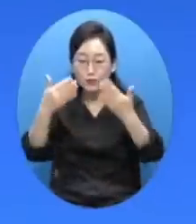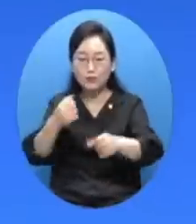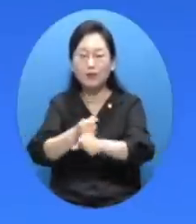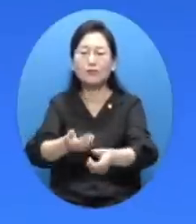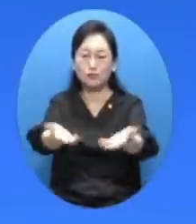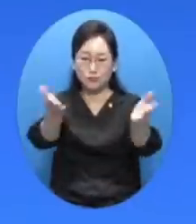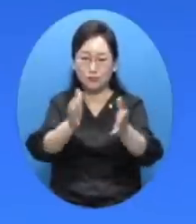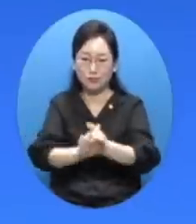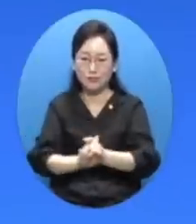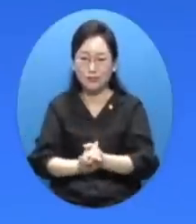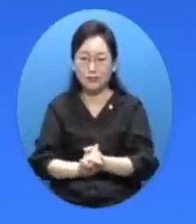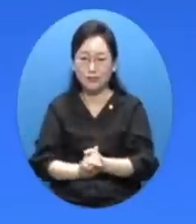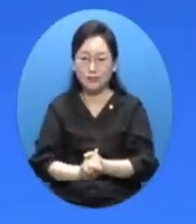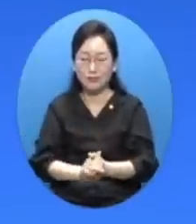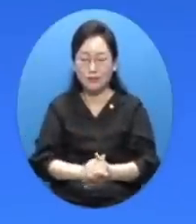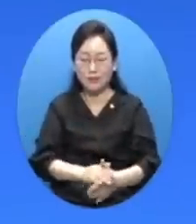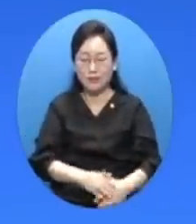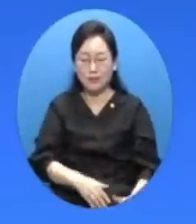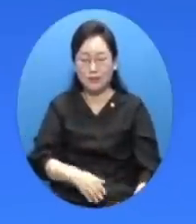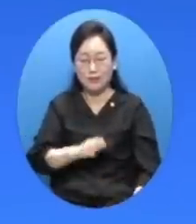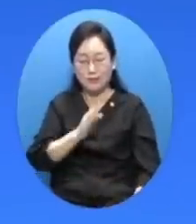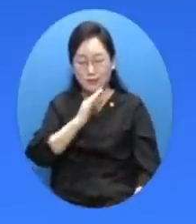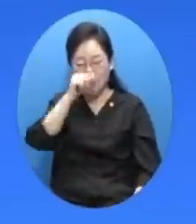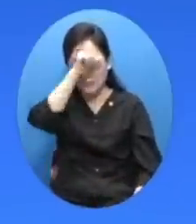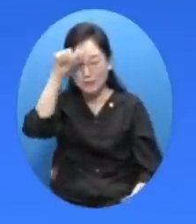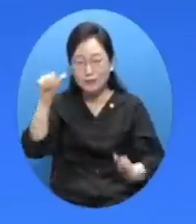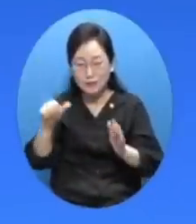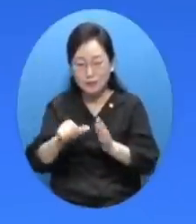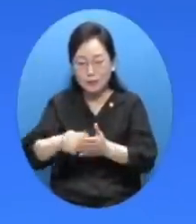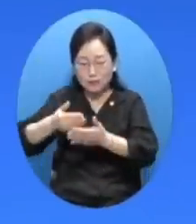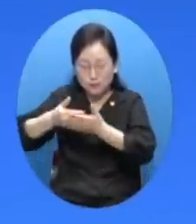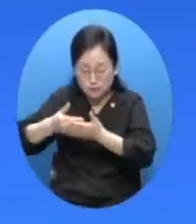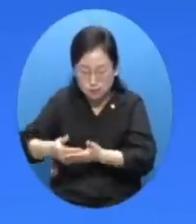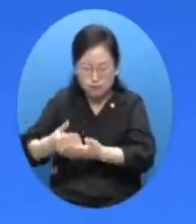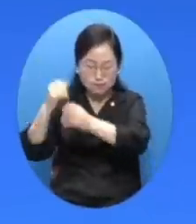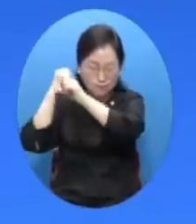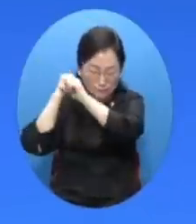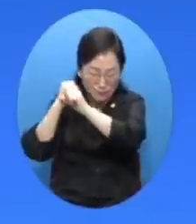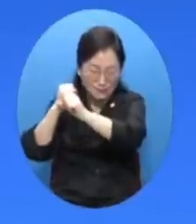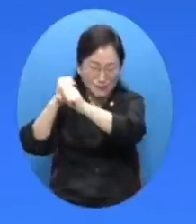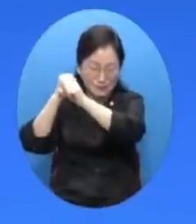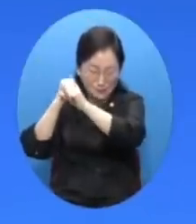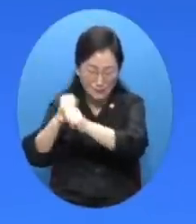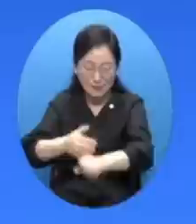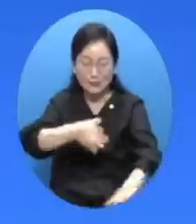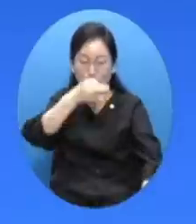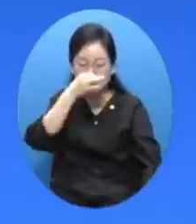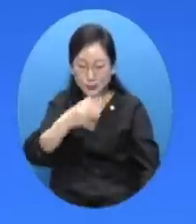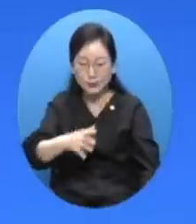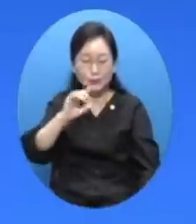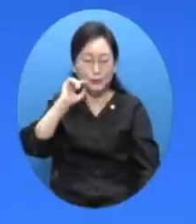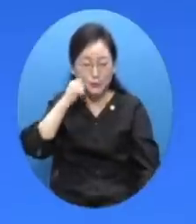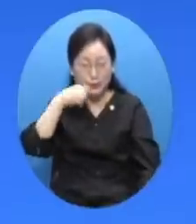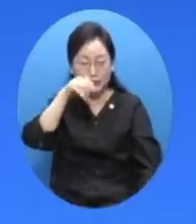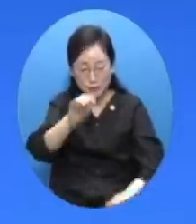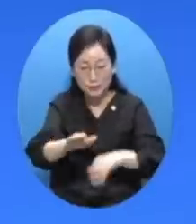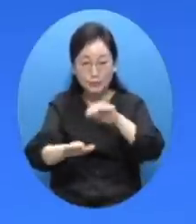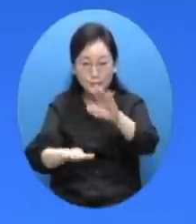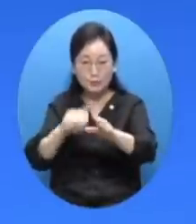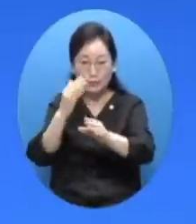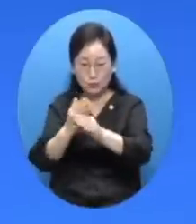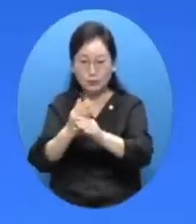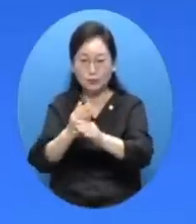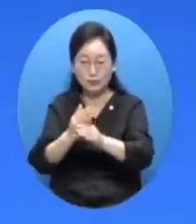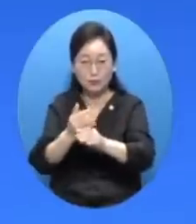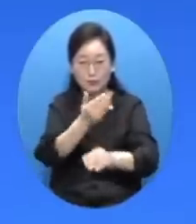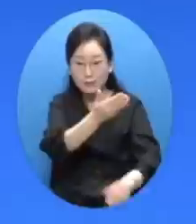얼마나 인생에 무거운 짐을 지고 힘들고 어려운 광야길을 가고 계십니까?